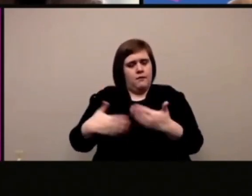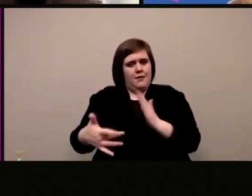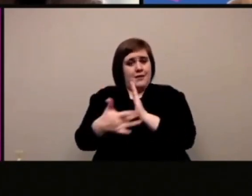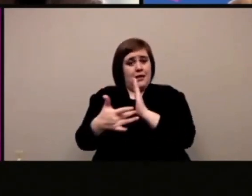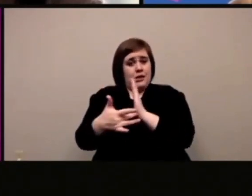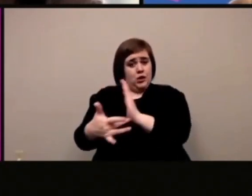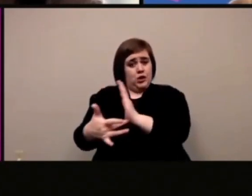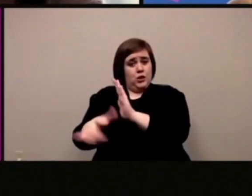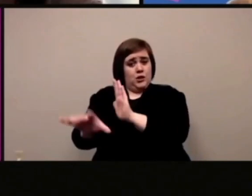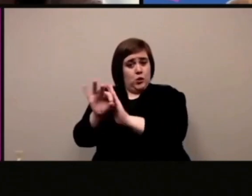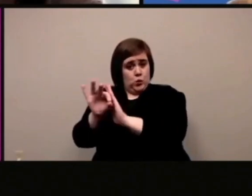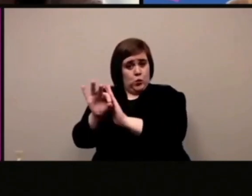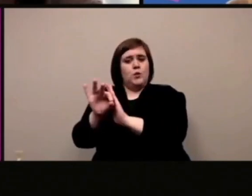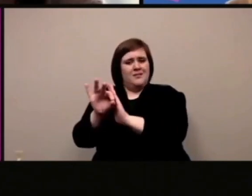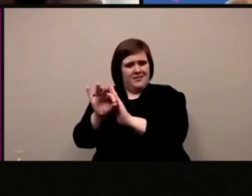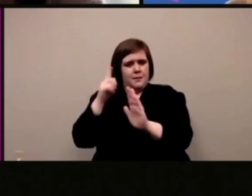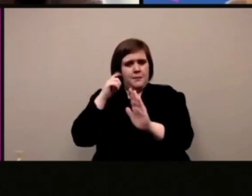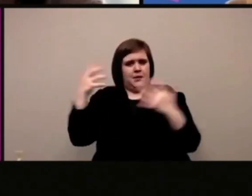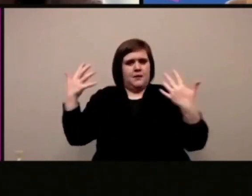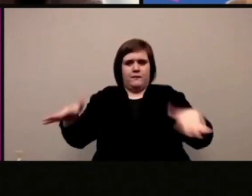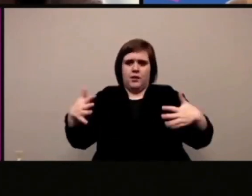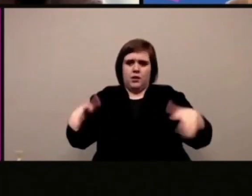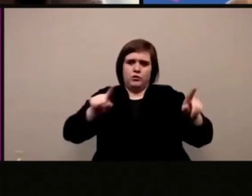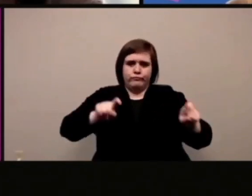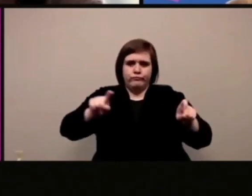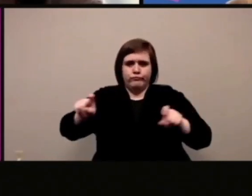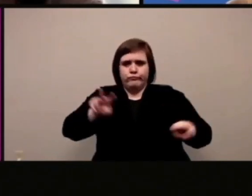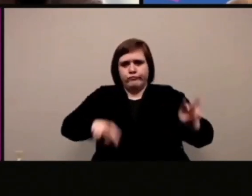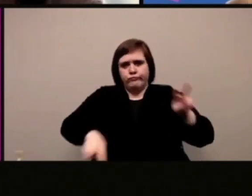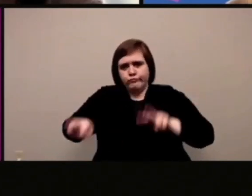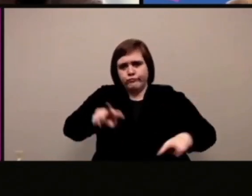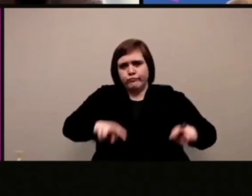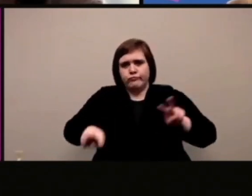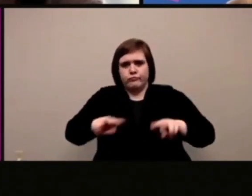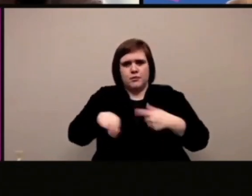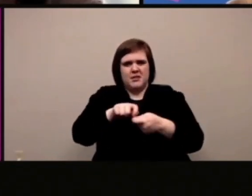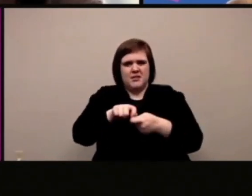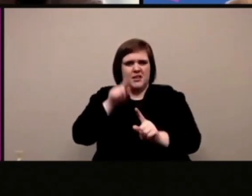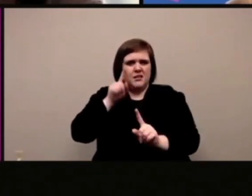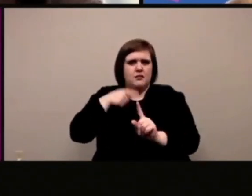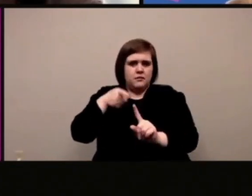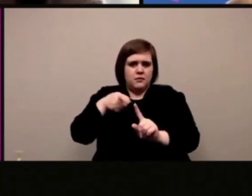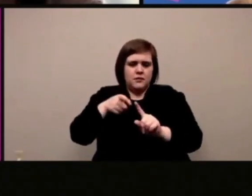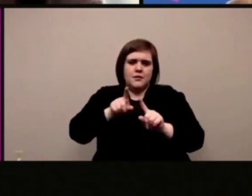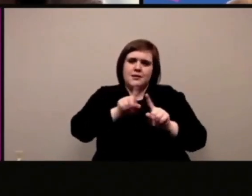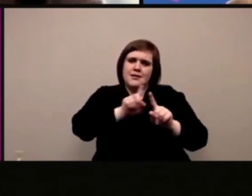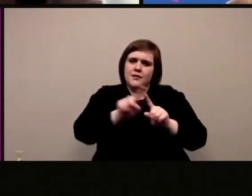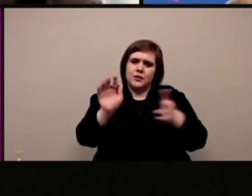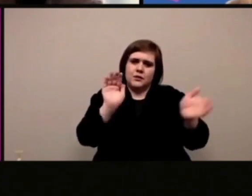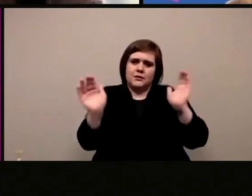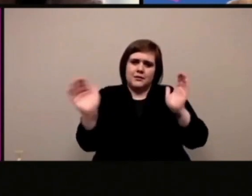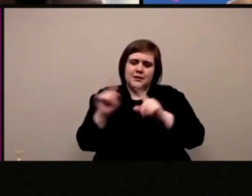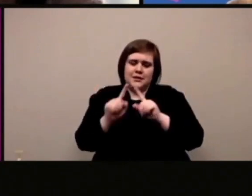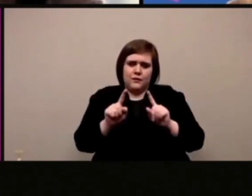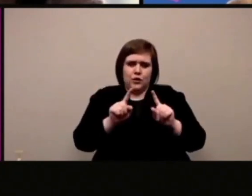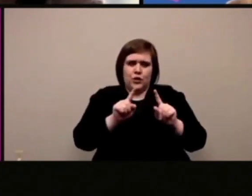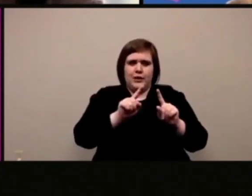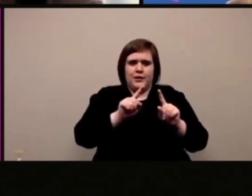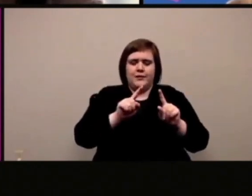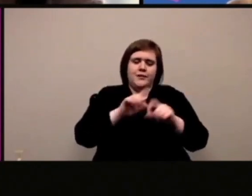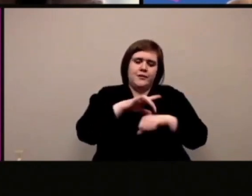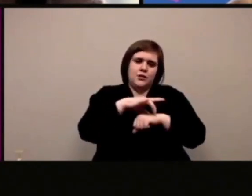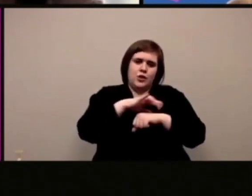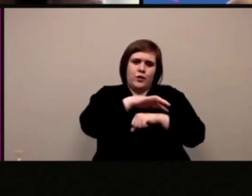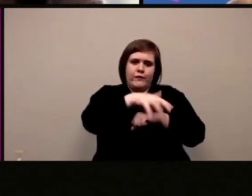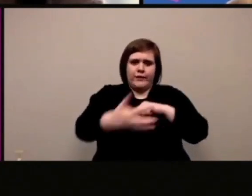で使われます色々確かに対応しなければいけないということですので私たちは私たち